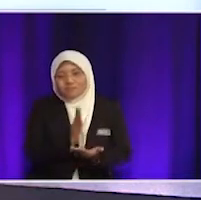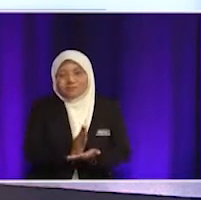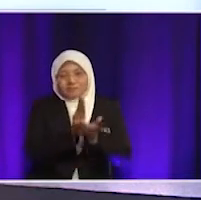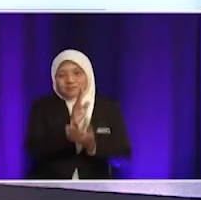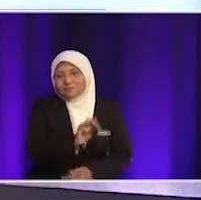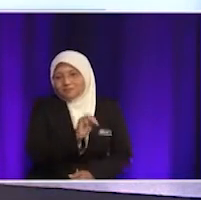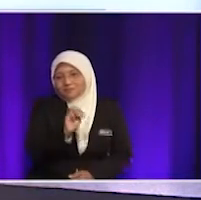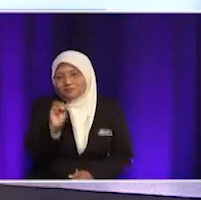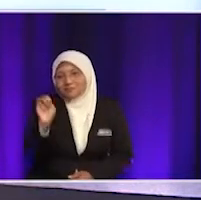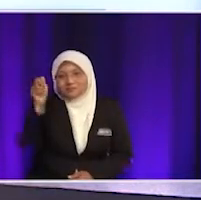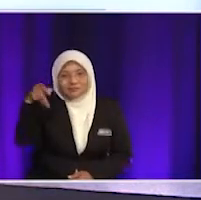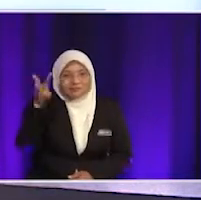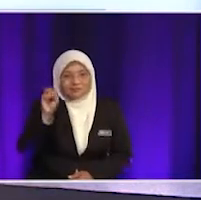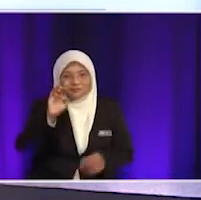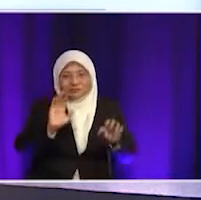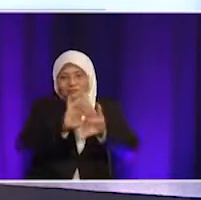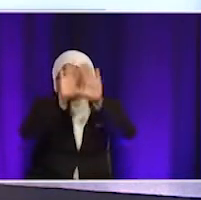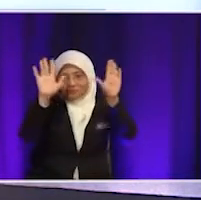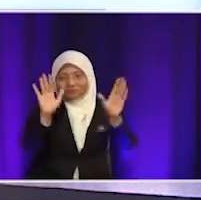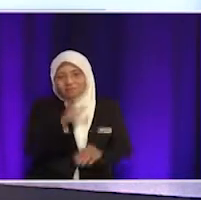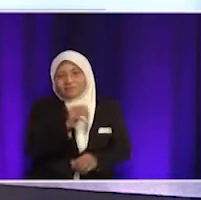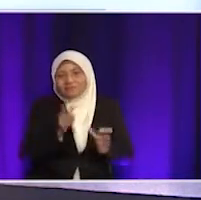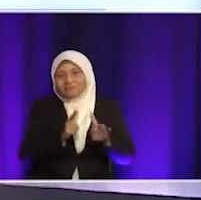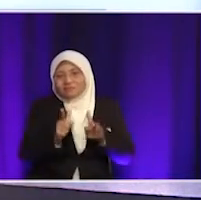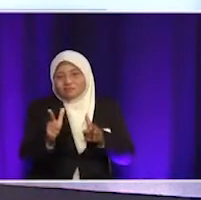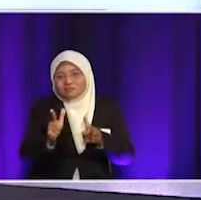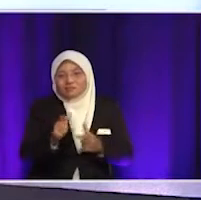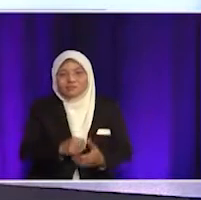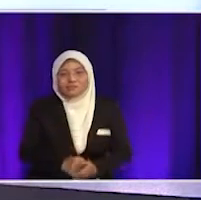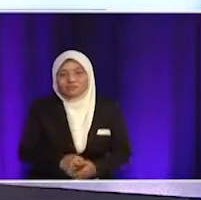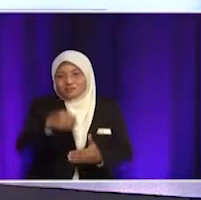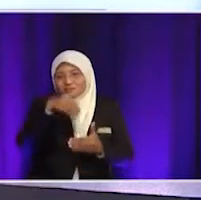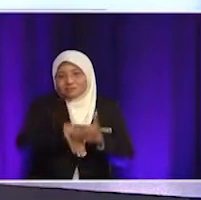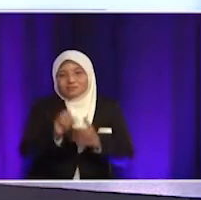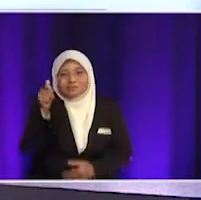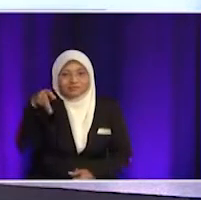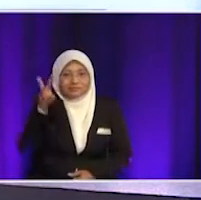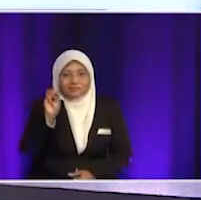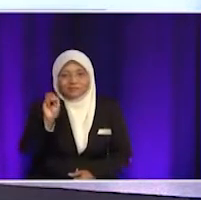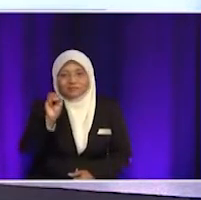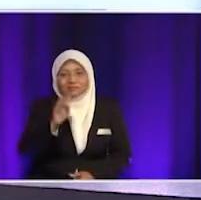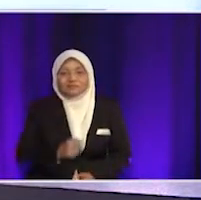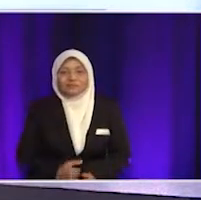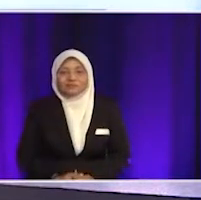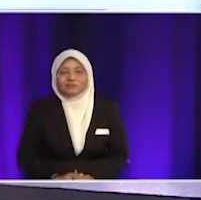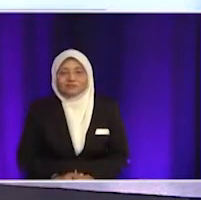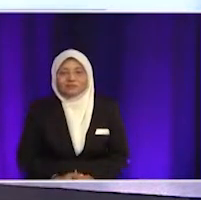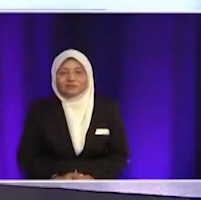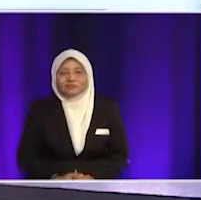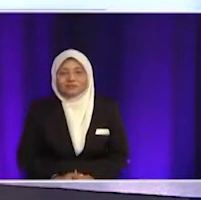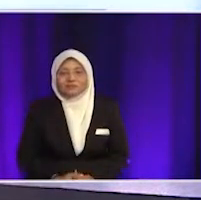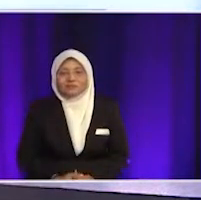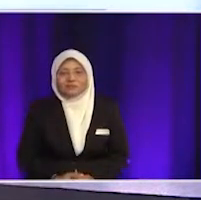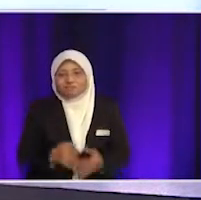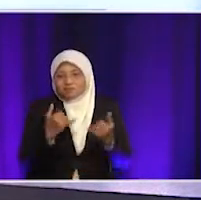Cemerlang dan juga lulus adalah mata pelajaran mereka dan tentunya kita akan menjemput guru kita tapi terlebih dahulu kita